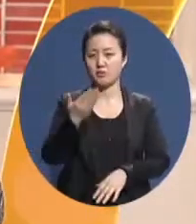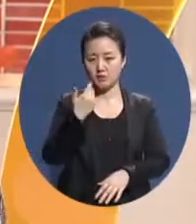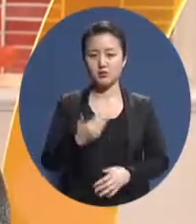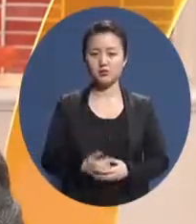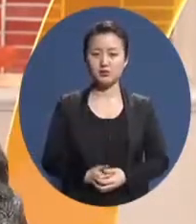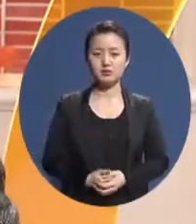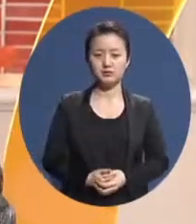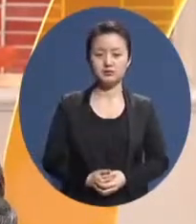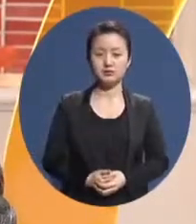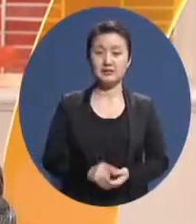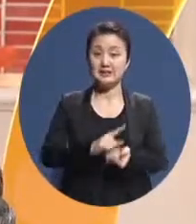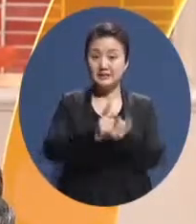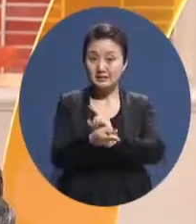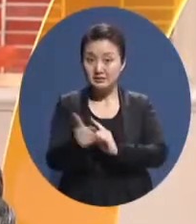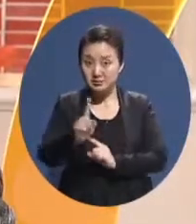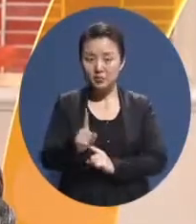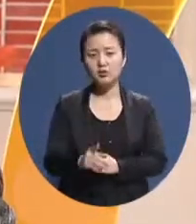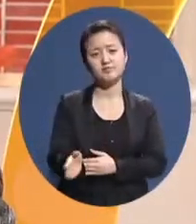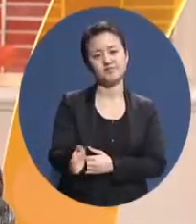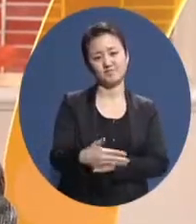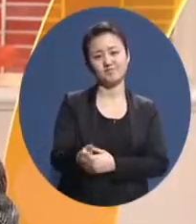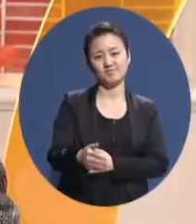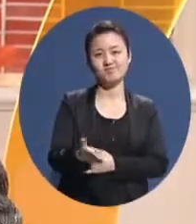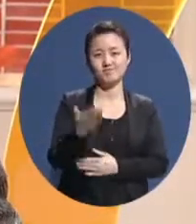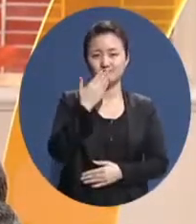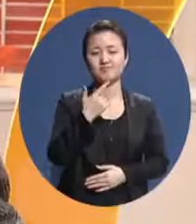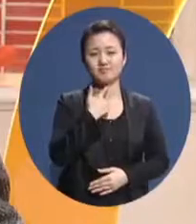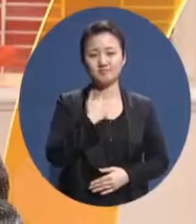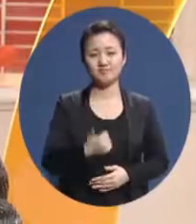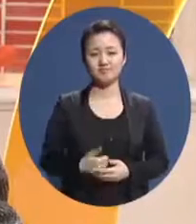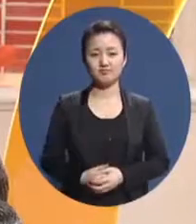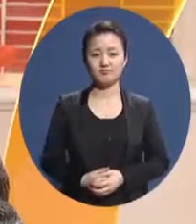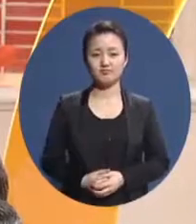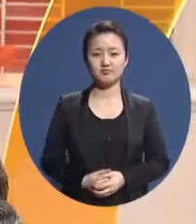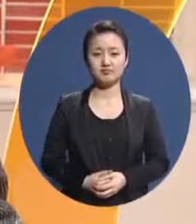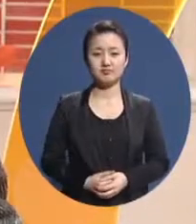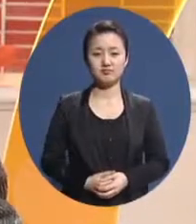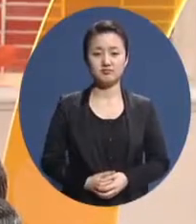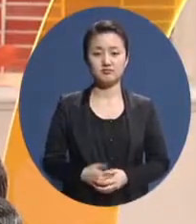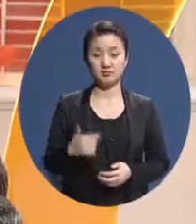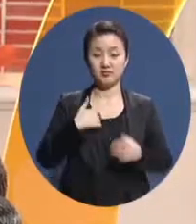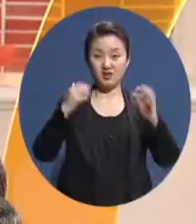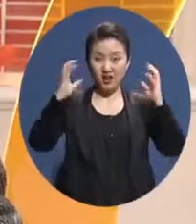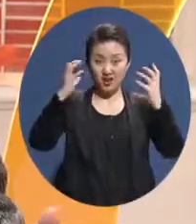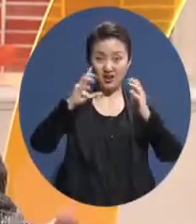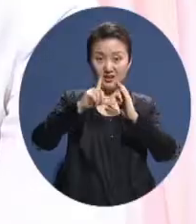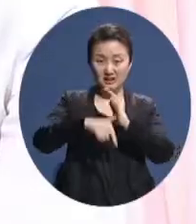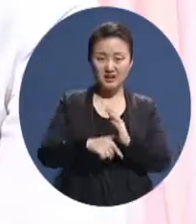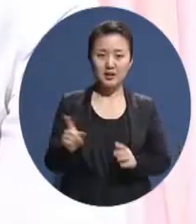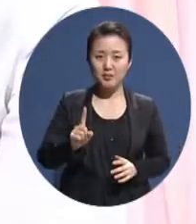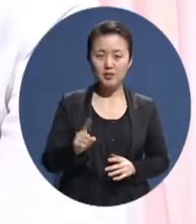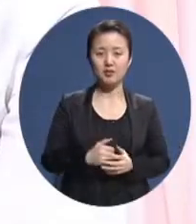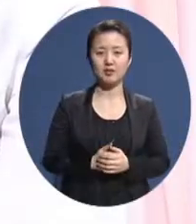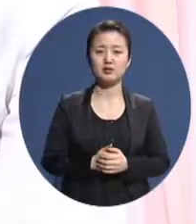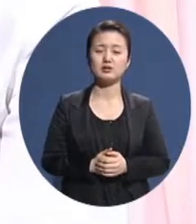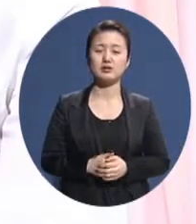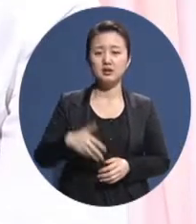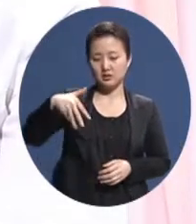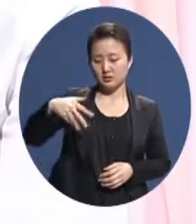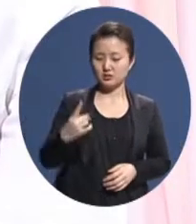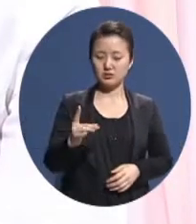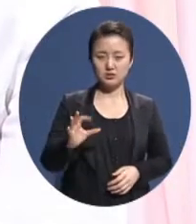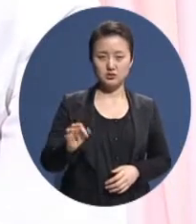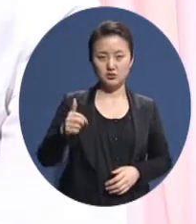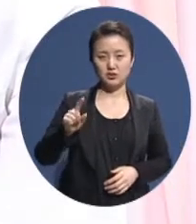다행이었죠. 그래서 단백질은 아마 그걸로 섭취를 했던 것 같아요. 저도 어릴 때 총각무 이런 거 좋아했고요. 그래서 하루 종일 물에 마른 밥하고